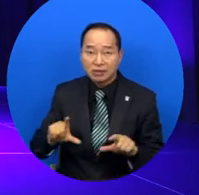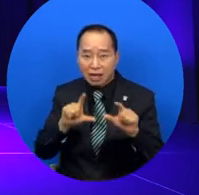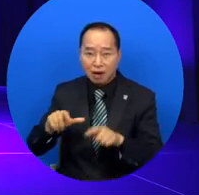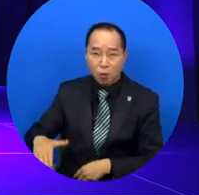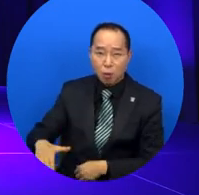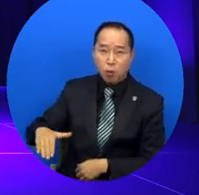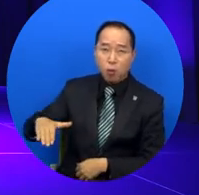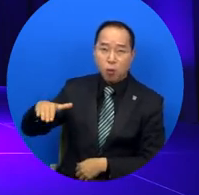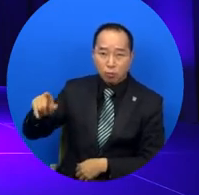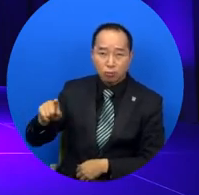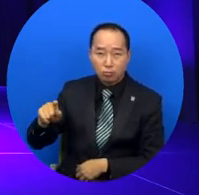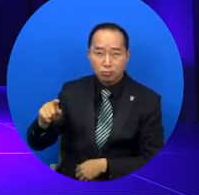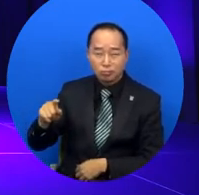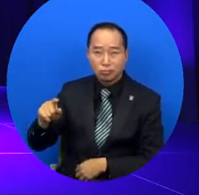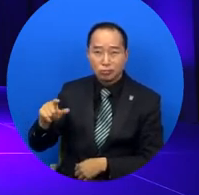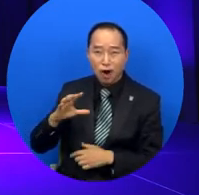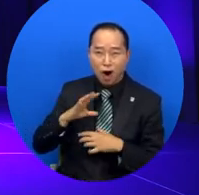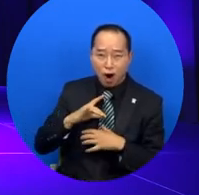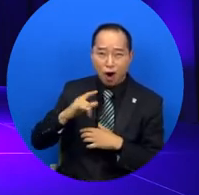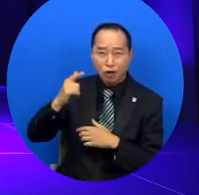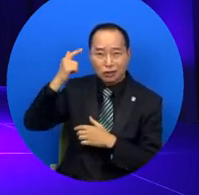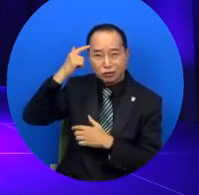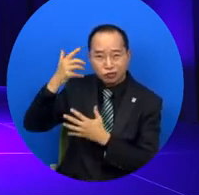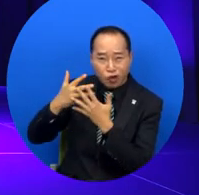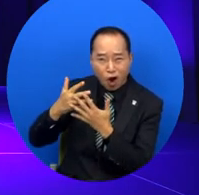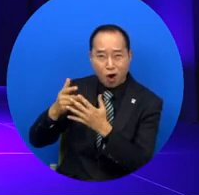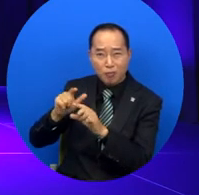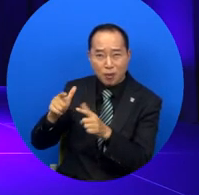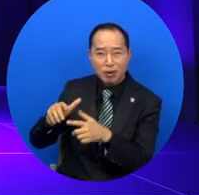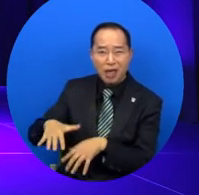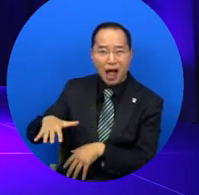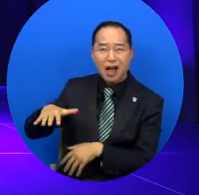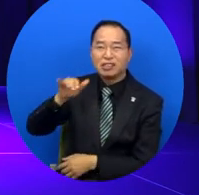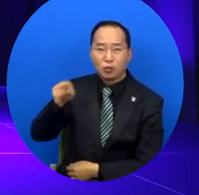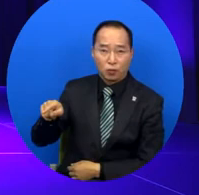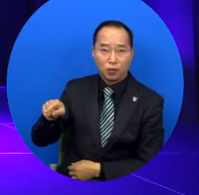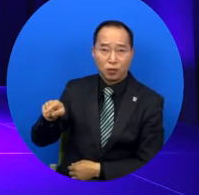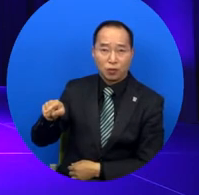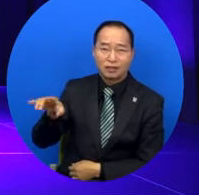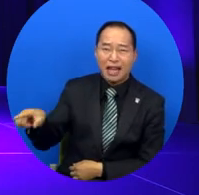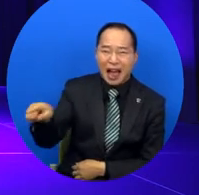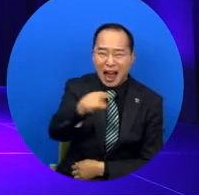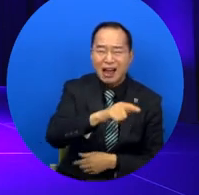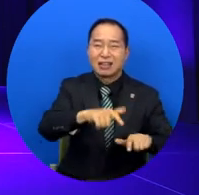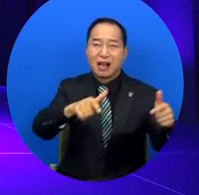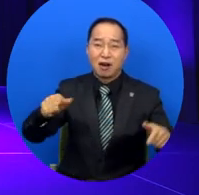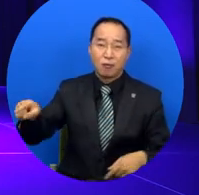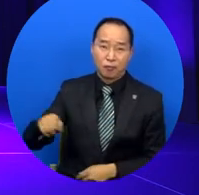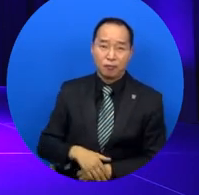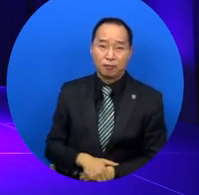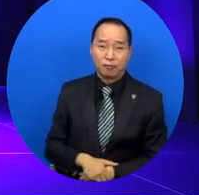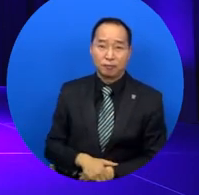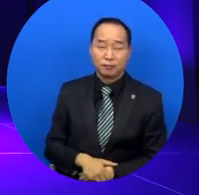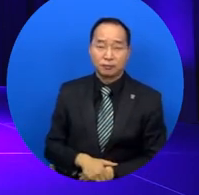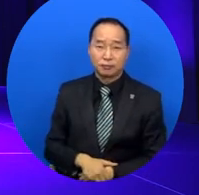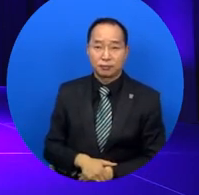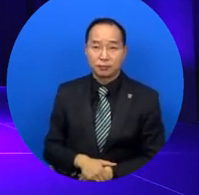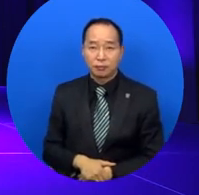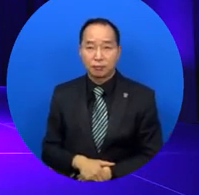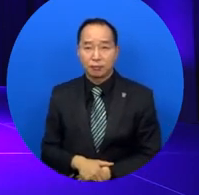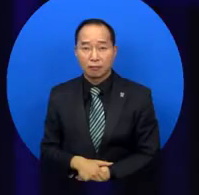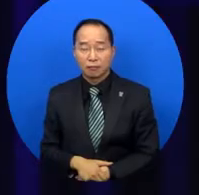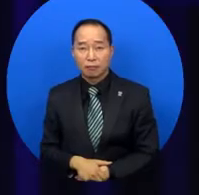살아온 역사, 그리고 뭐 트라우마나 주어진 환경, 그런 history라고 그러죠? 그게 다